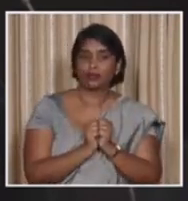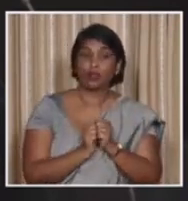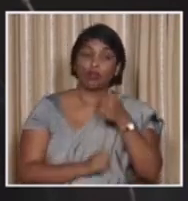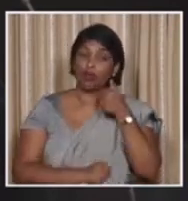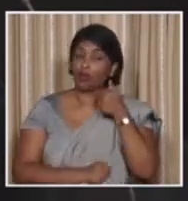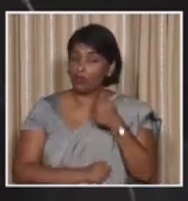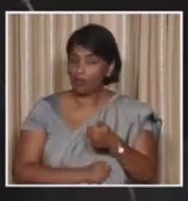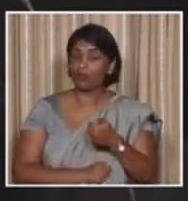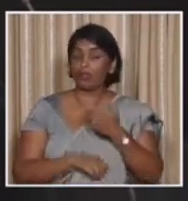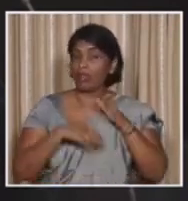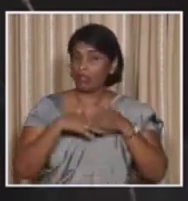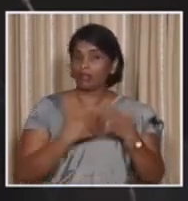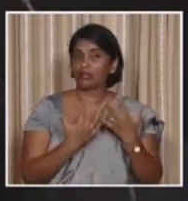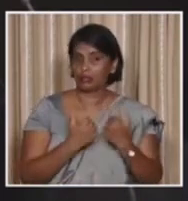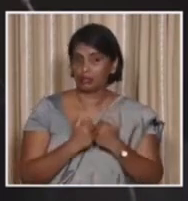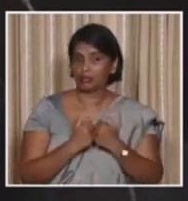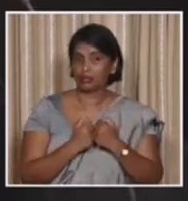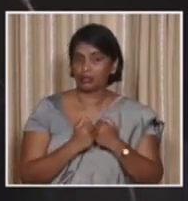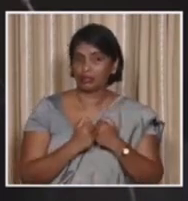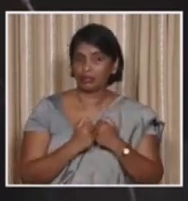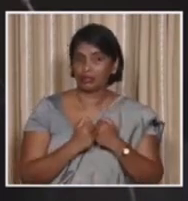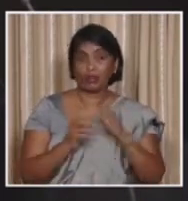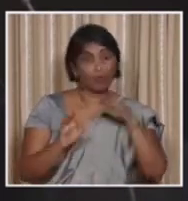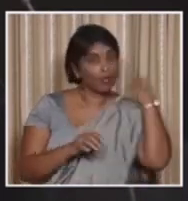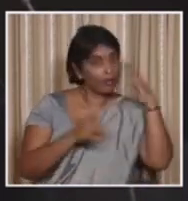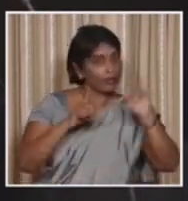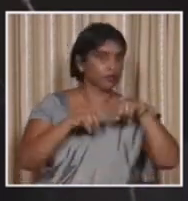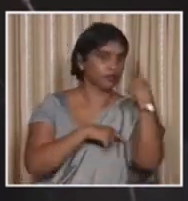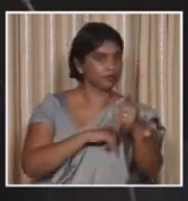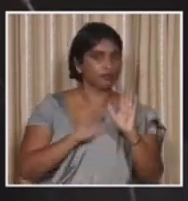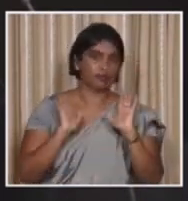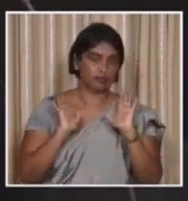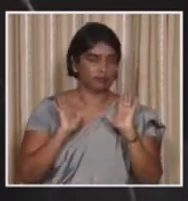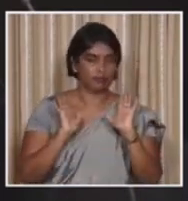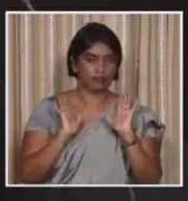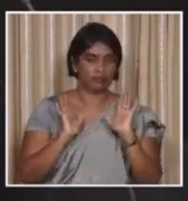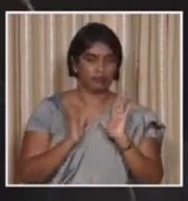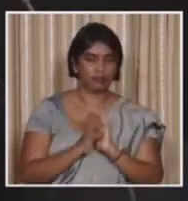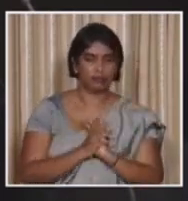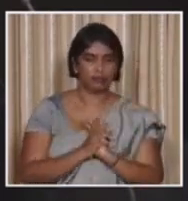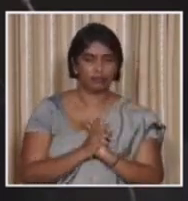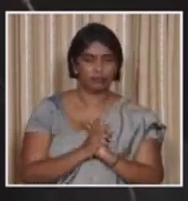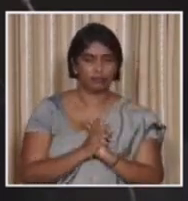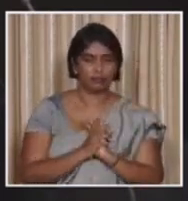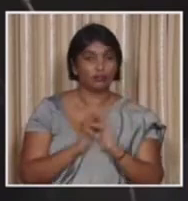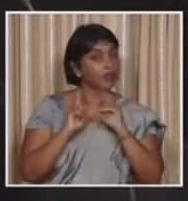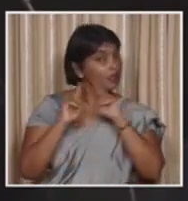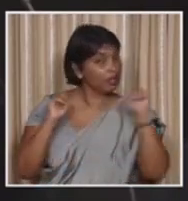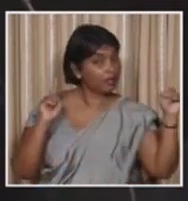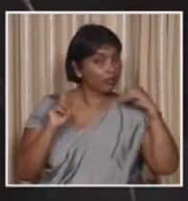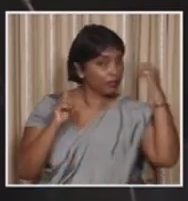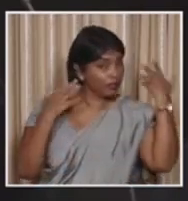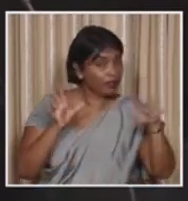හොඳ අත්දැකීමක් ලබා ගන්න පුළුවන් ඇමතිතුමා මගේ කතාව ඉවරුණයින් පස්සේ නෑ මුළු කතාවම අහලම